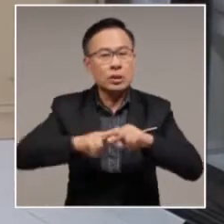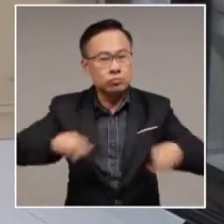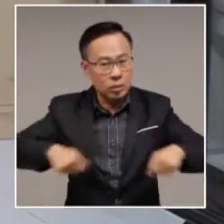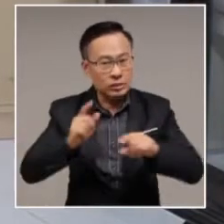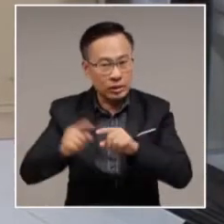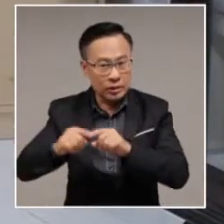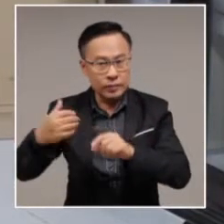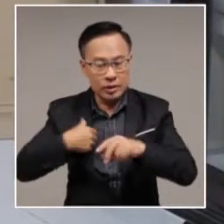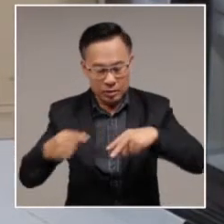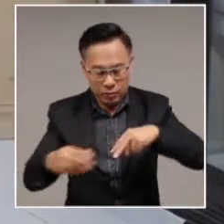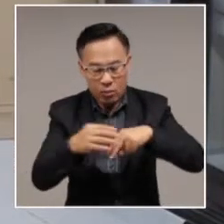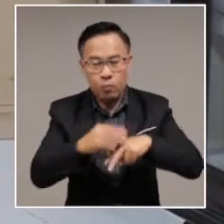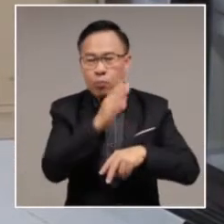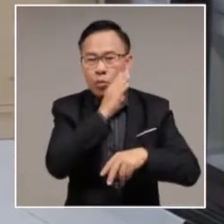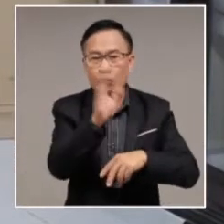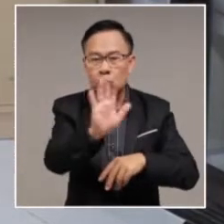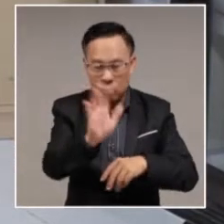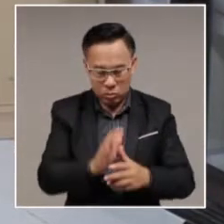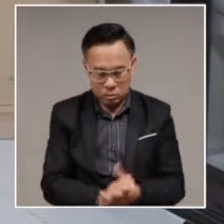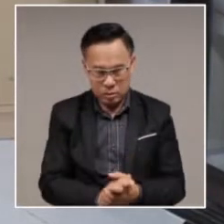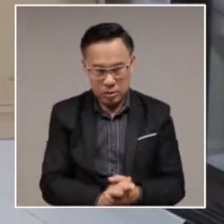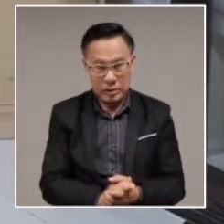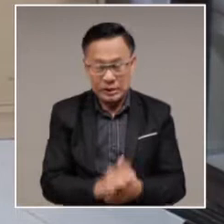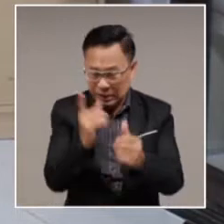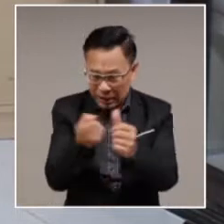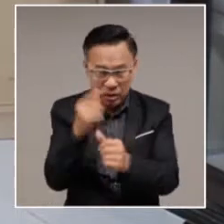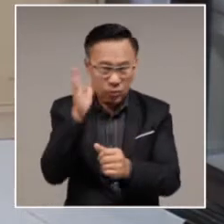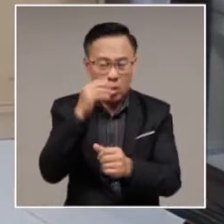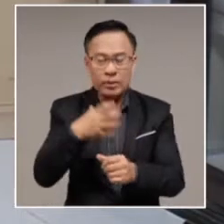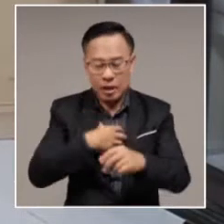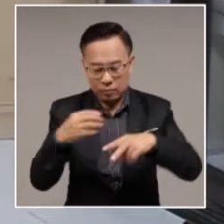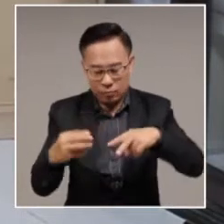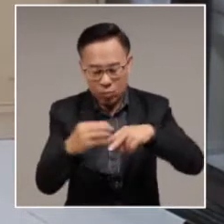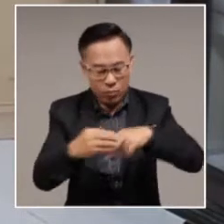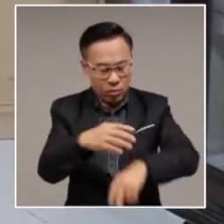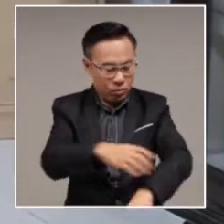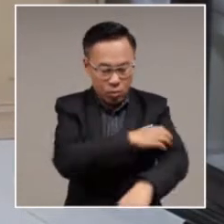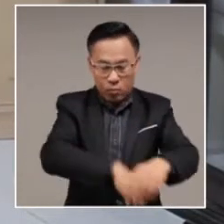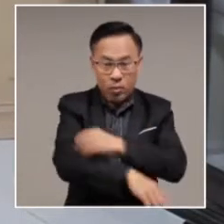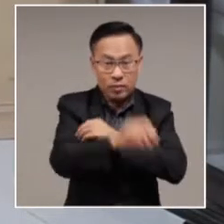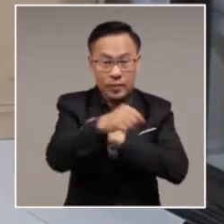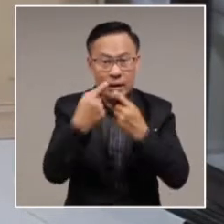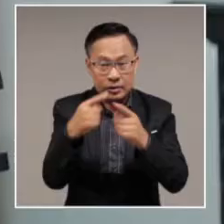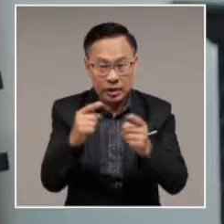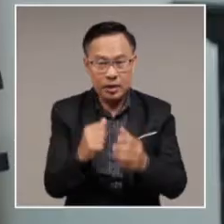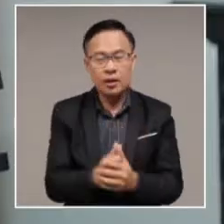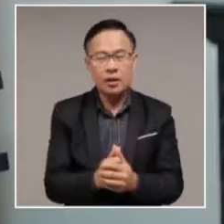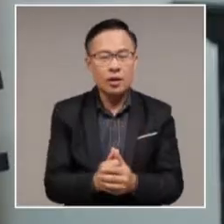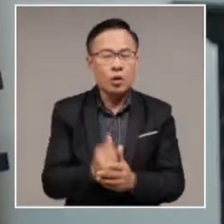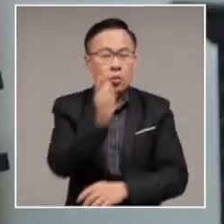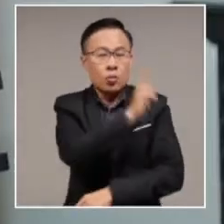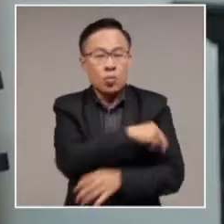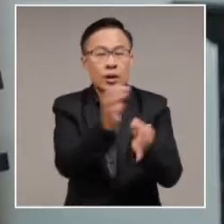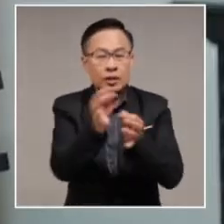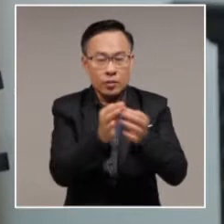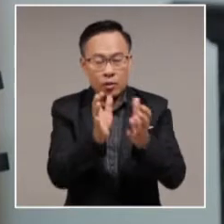อนแรกคิดจะไปใส่แขนขาเทียมทีนี้ท่านบอกว่าต้องทำความเข้าใจก่อนนะคุณพ่อว่ากายอุปกรณ์เป็นเพียงภาพ